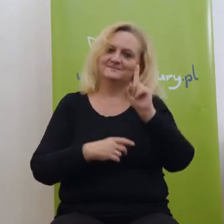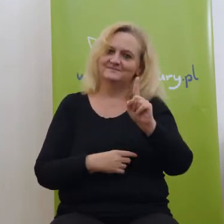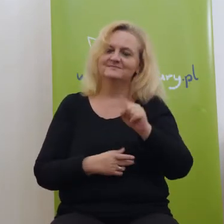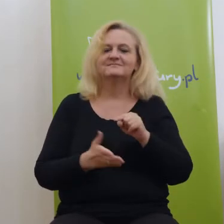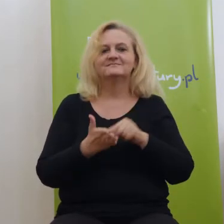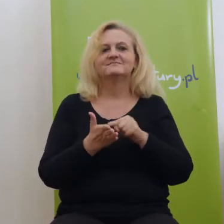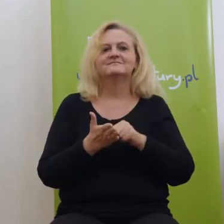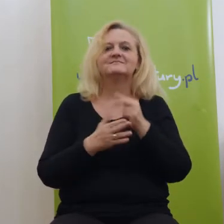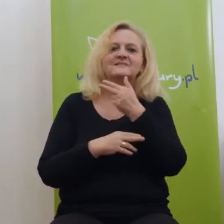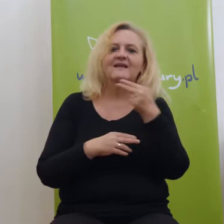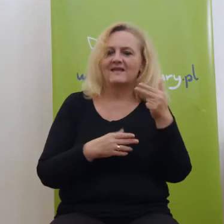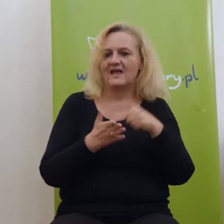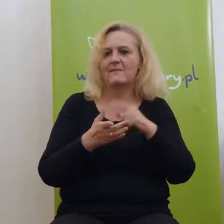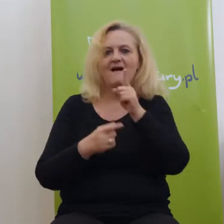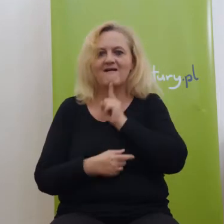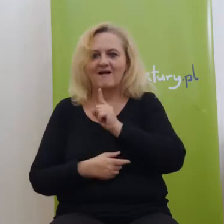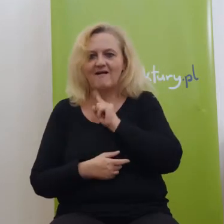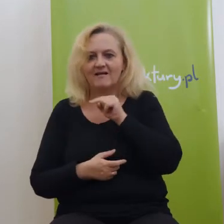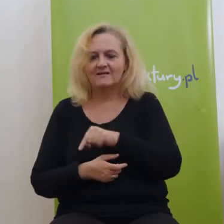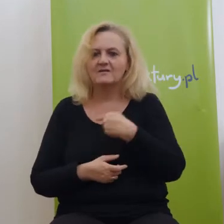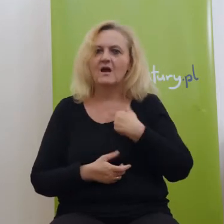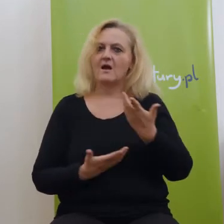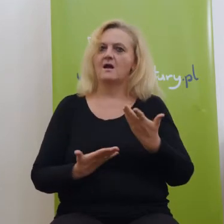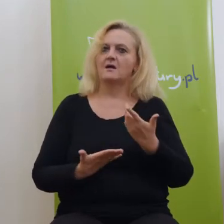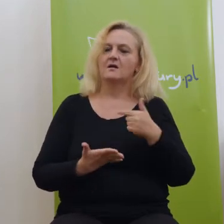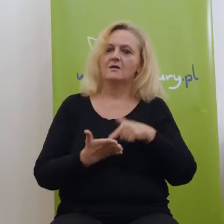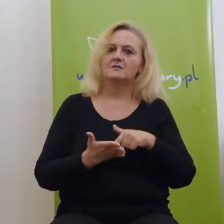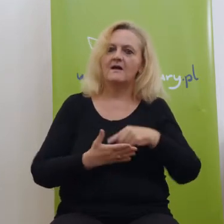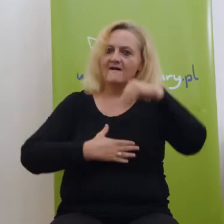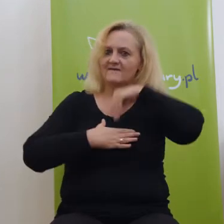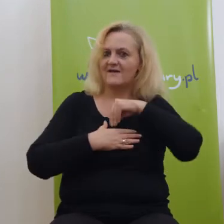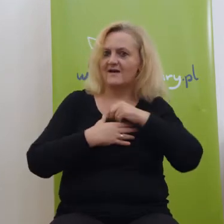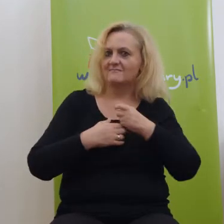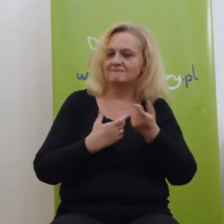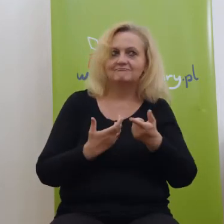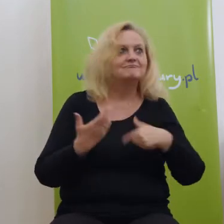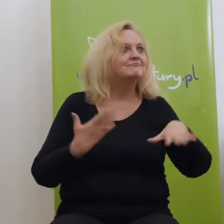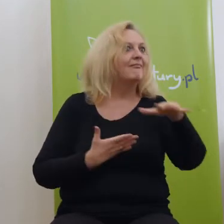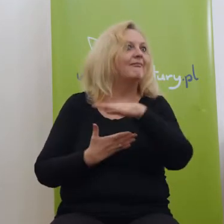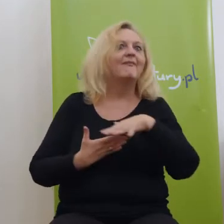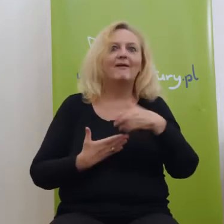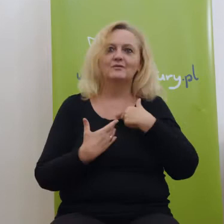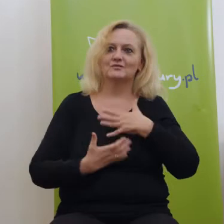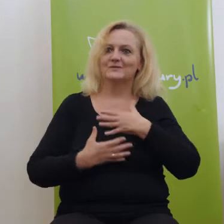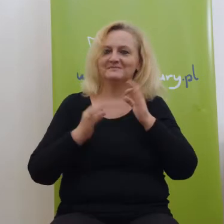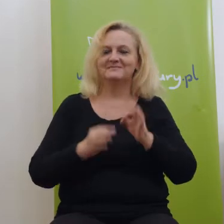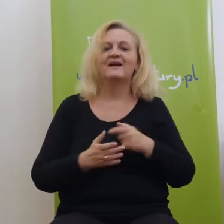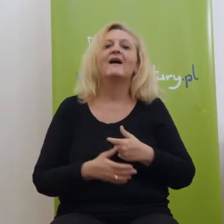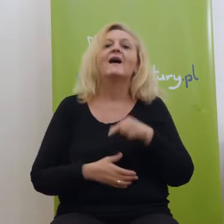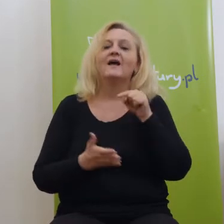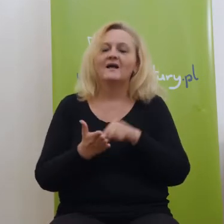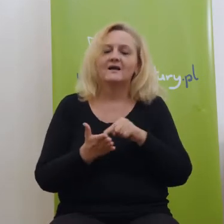to tak w takim kontekście religijnym mi się przypomniało, kurczę, jak mnie to wnętrze inspiruje. Jest taki genialny